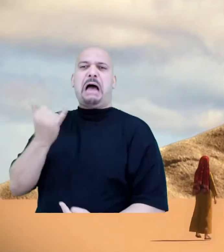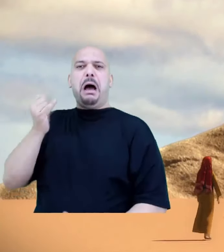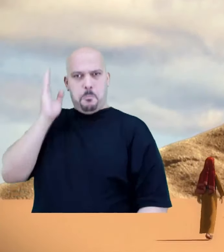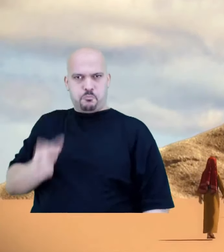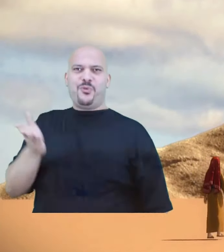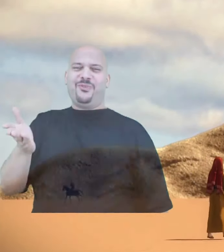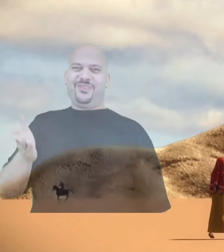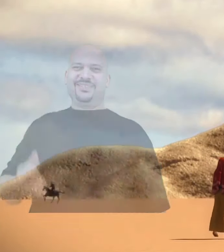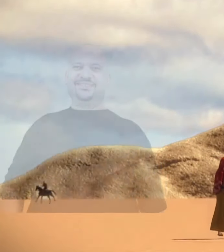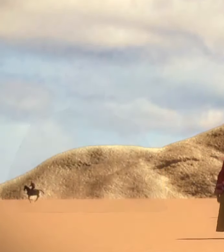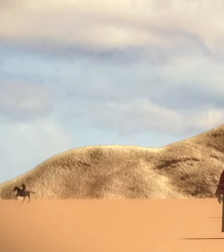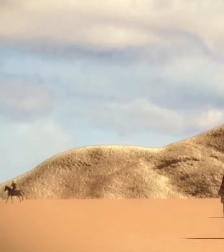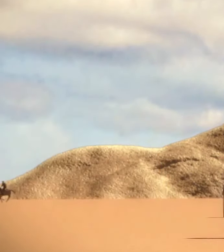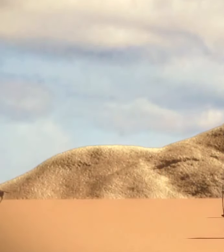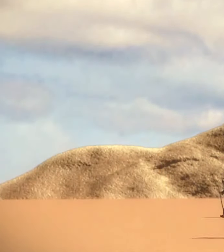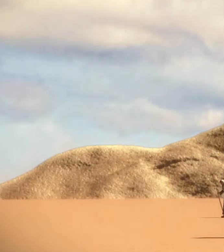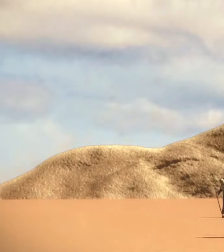الرسالة.